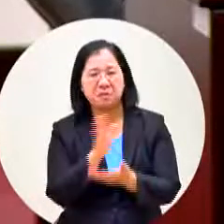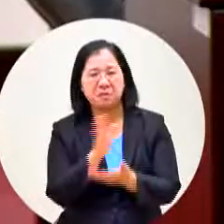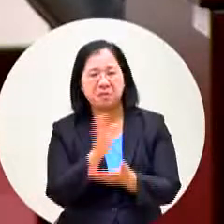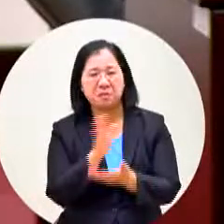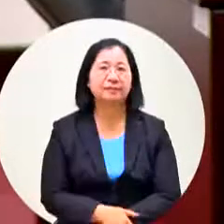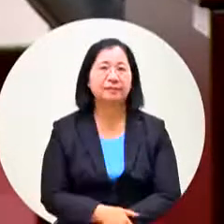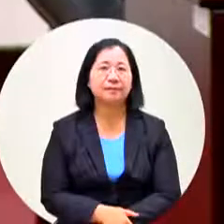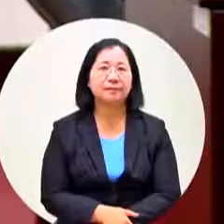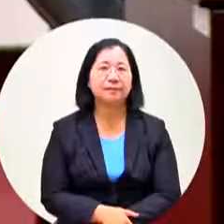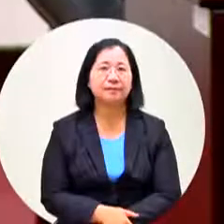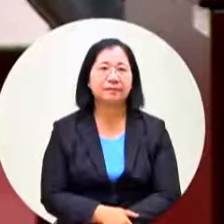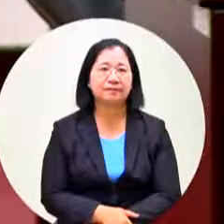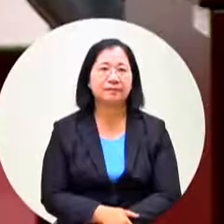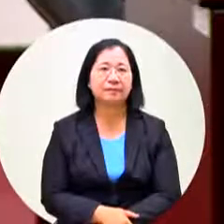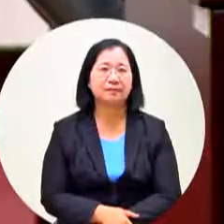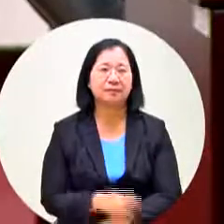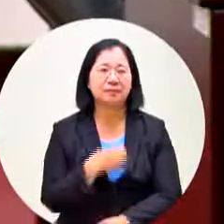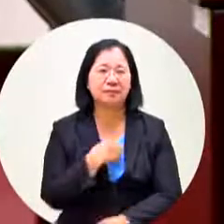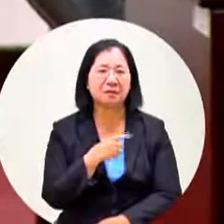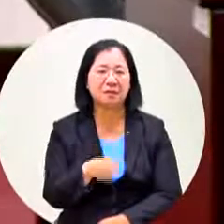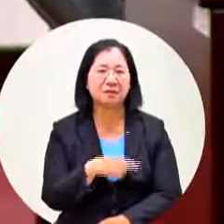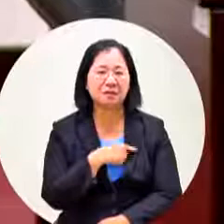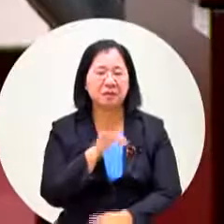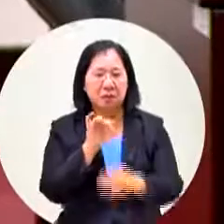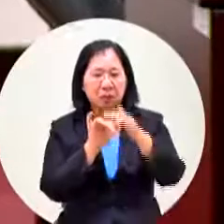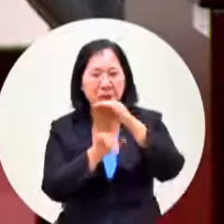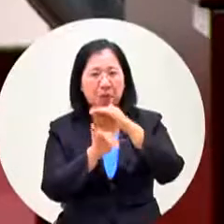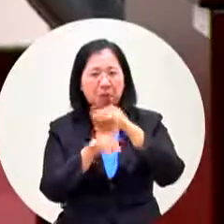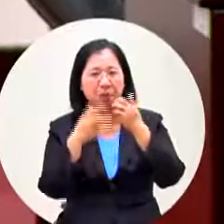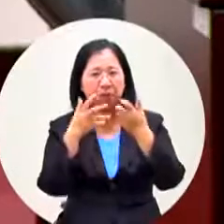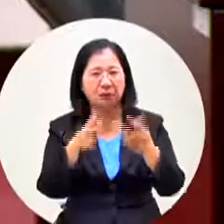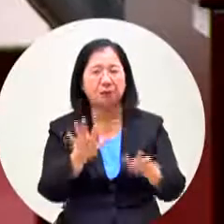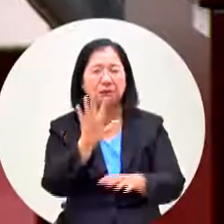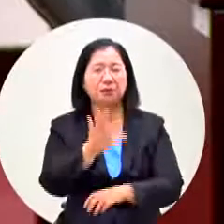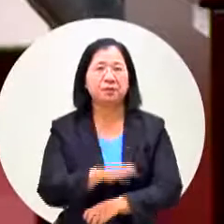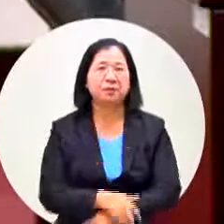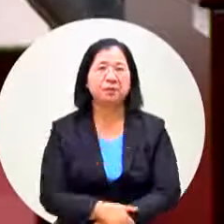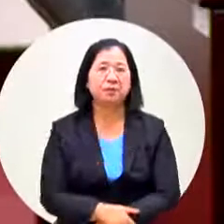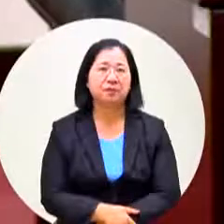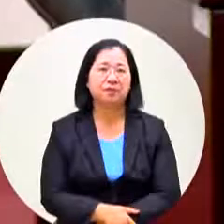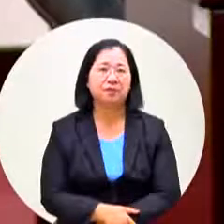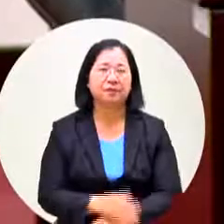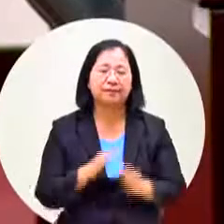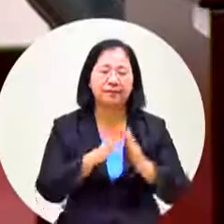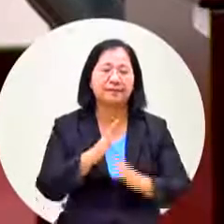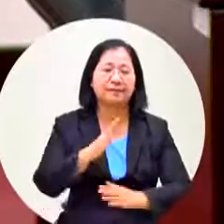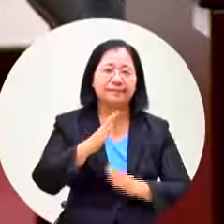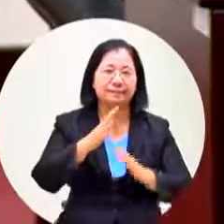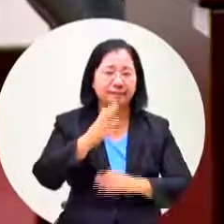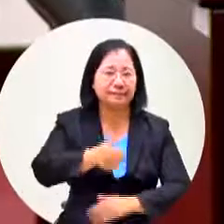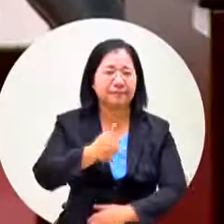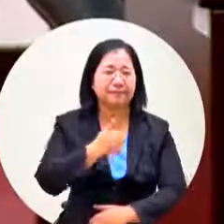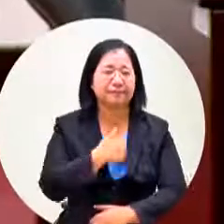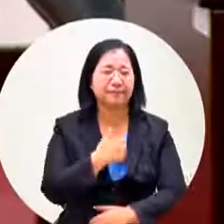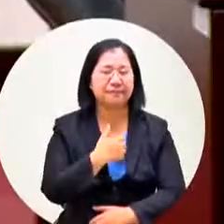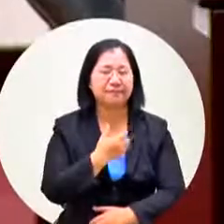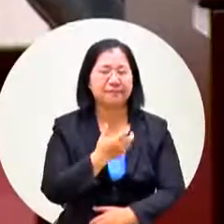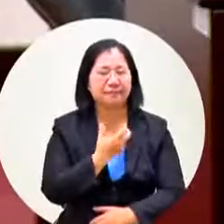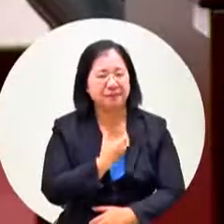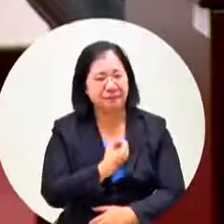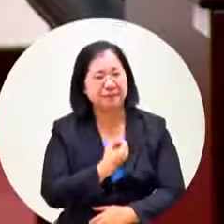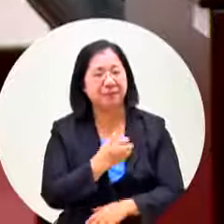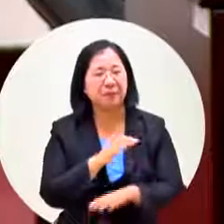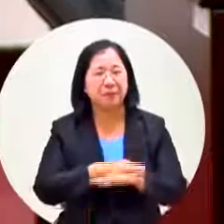个啊扭曲吼啊，咱市长辛苦，而且佫真委屈啦